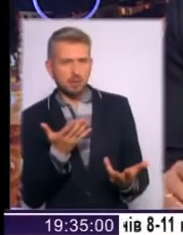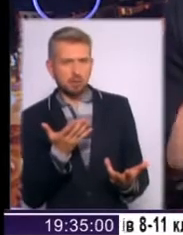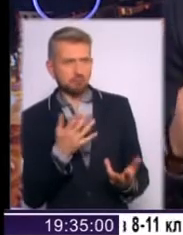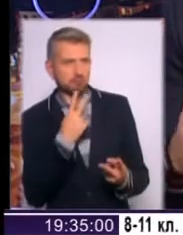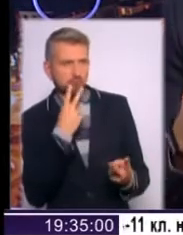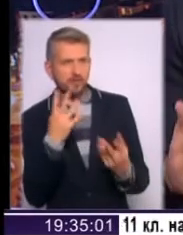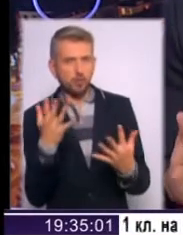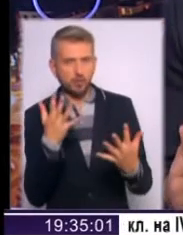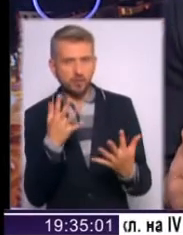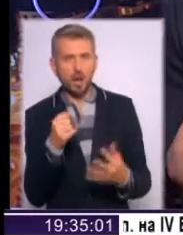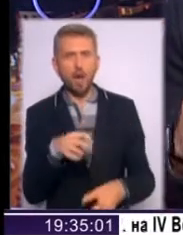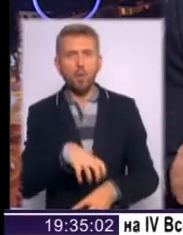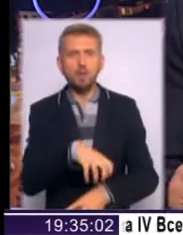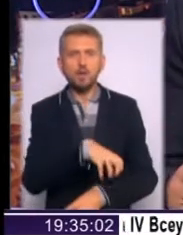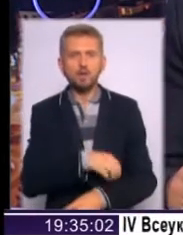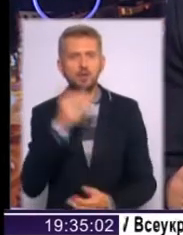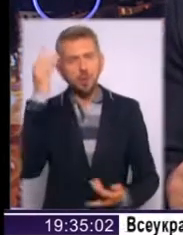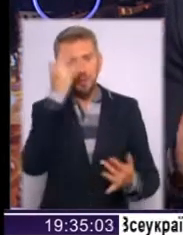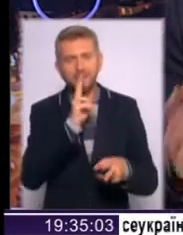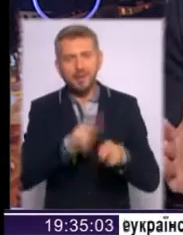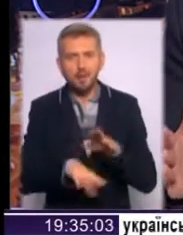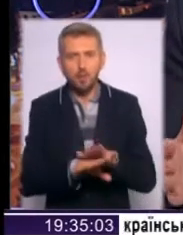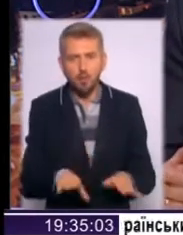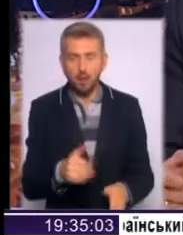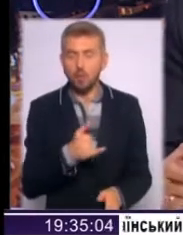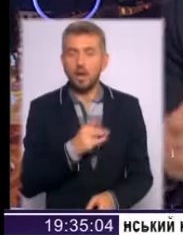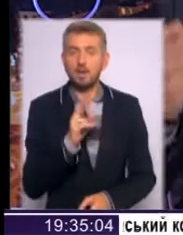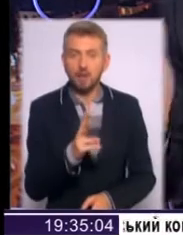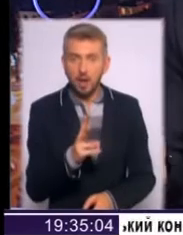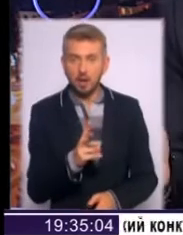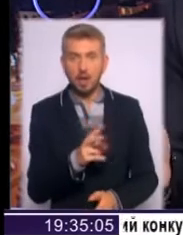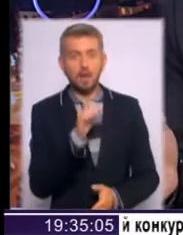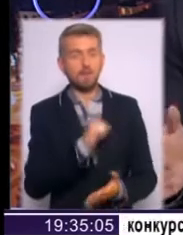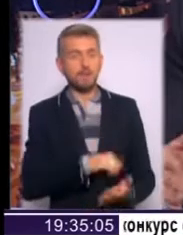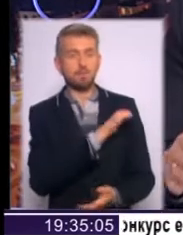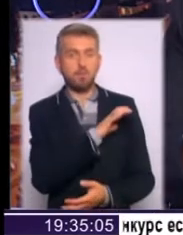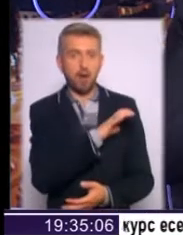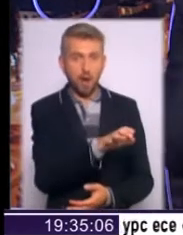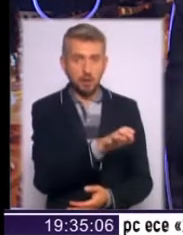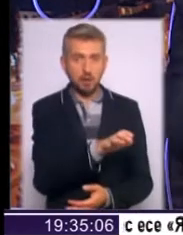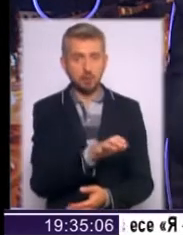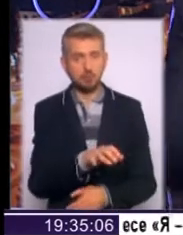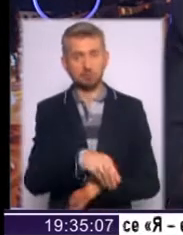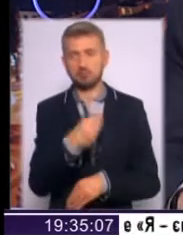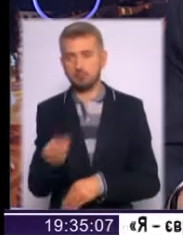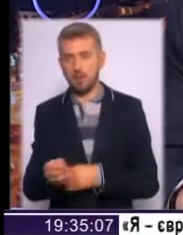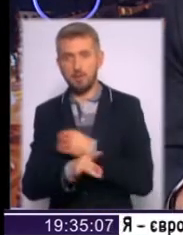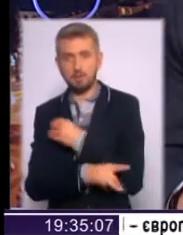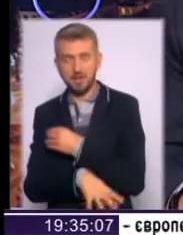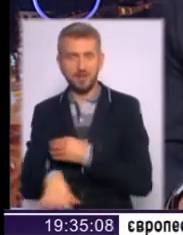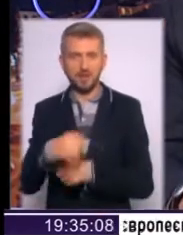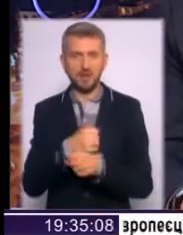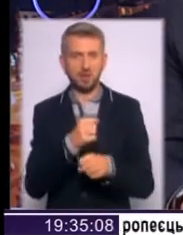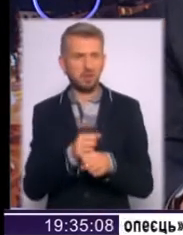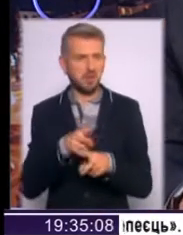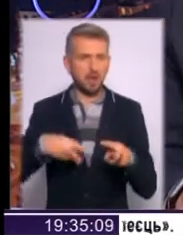оце комуністичне мислення ще не пропало. Тобто в нас як? Від багатих бідним і всіх зробили рівномірно бідними. Тобто